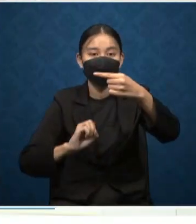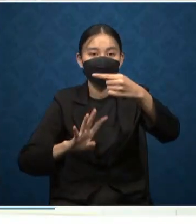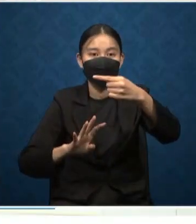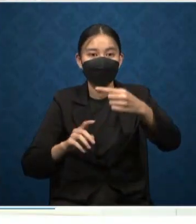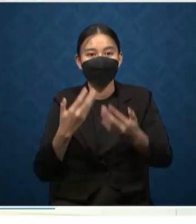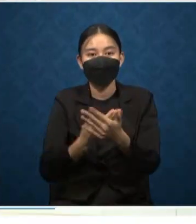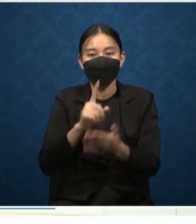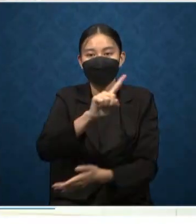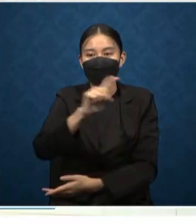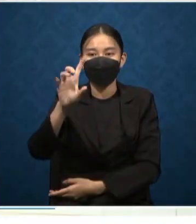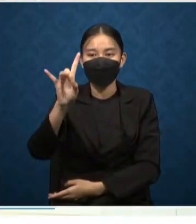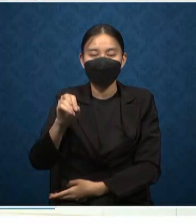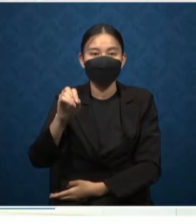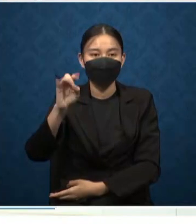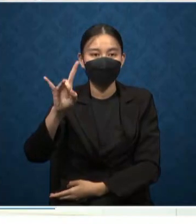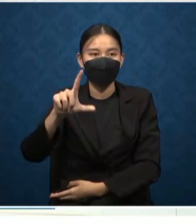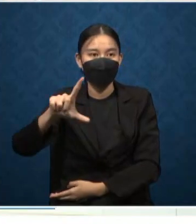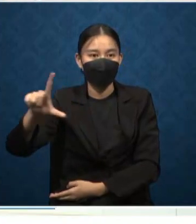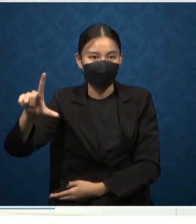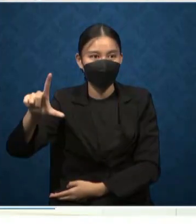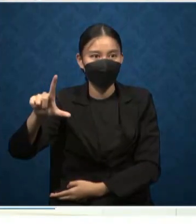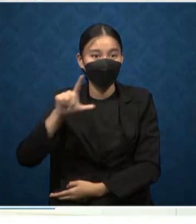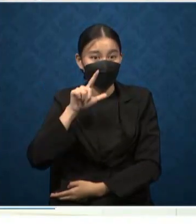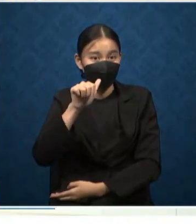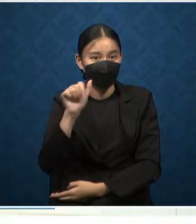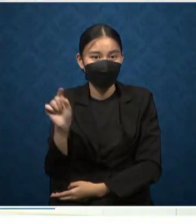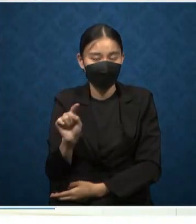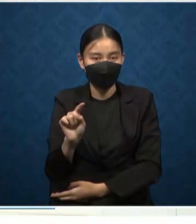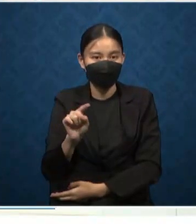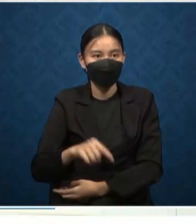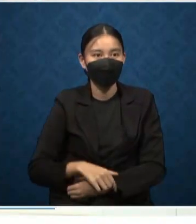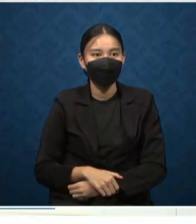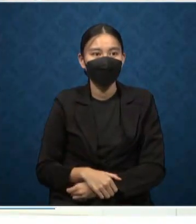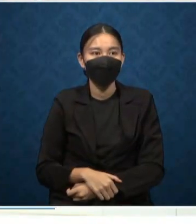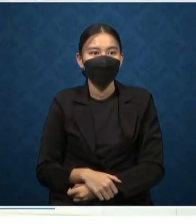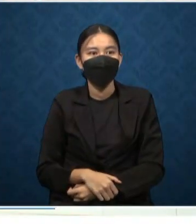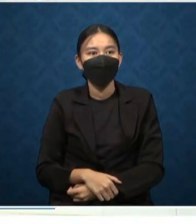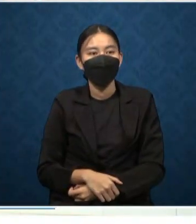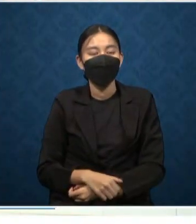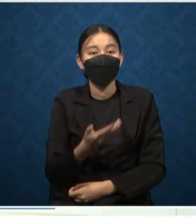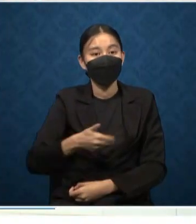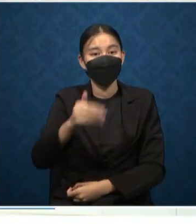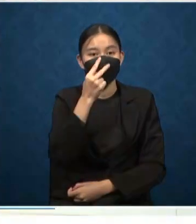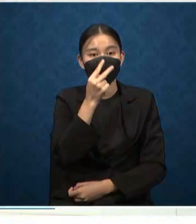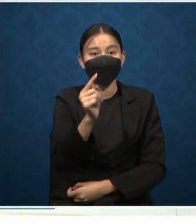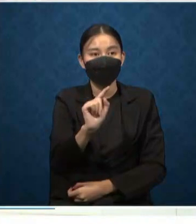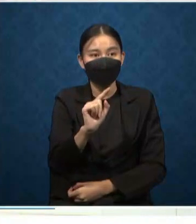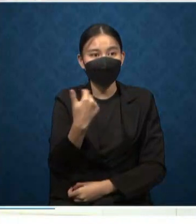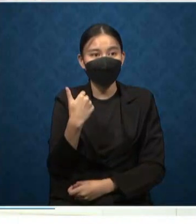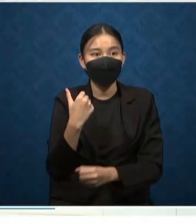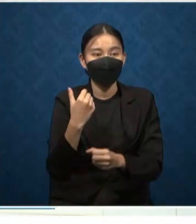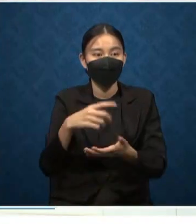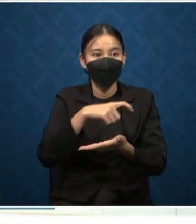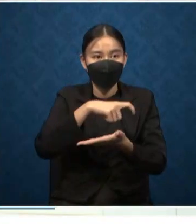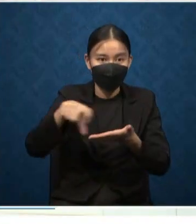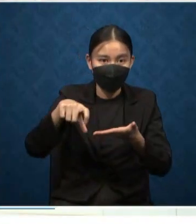8 ล้าน จุดสังเกตคือ ทานจะเหนได้ว่ามีการทำธกรมท